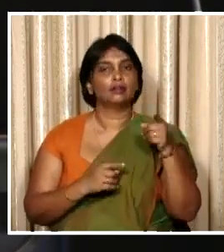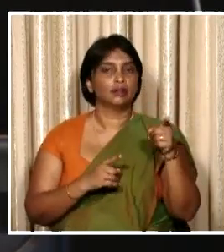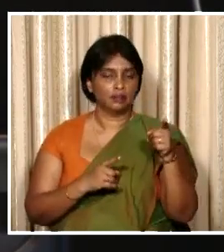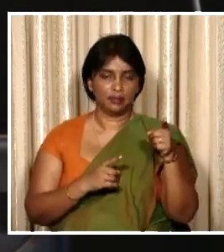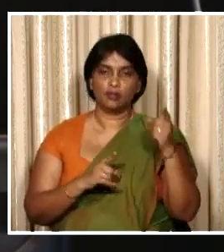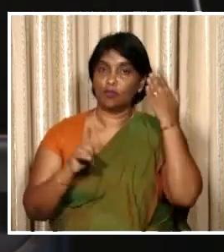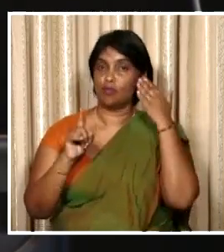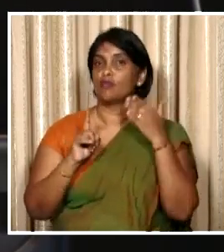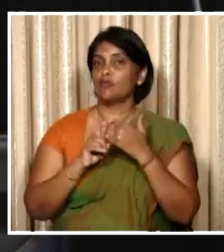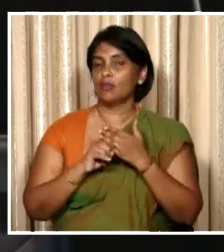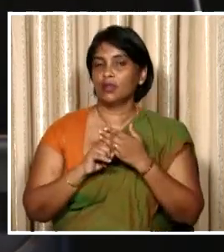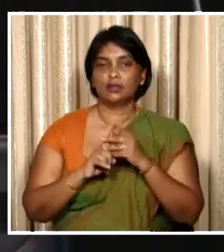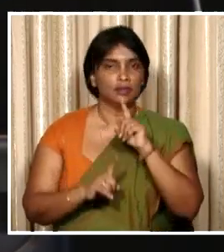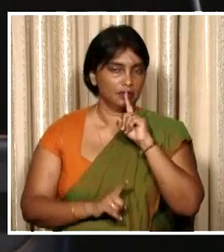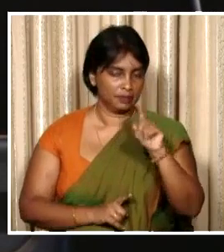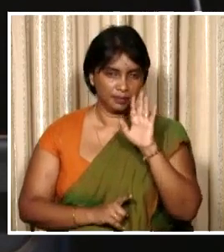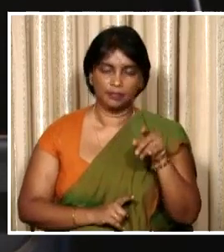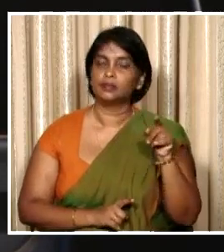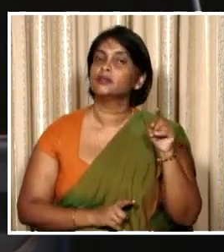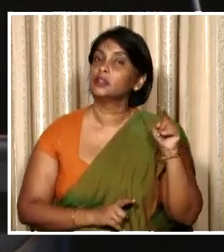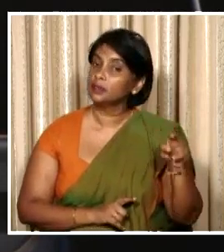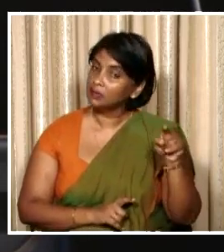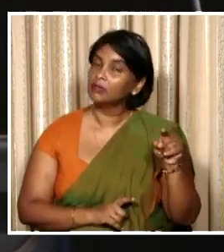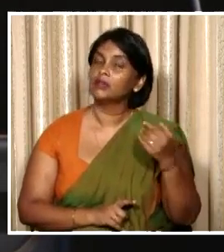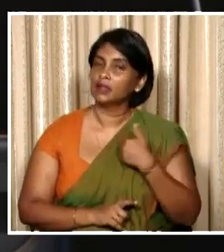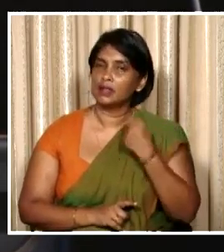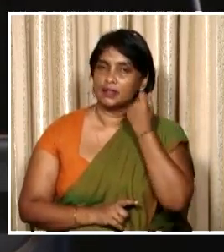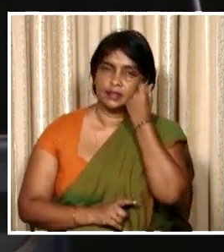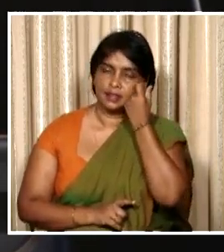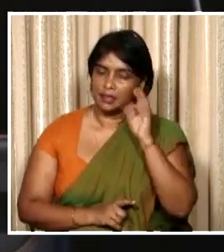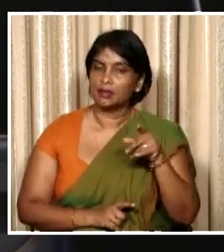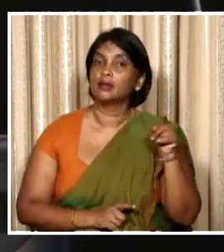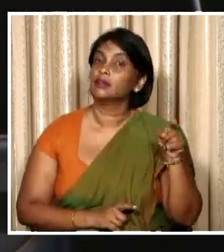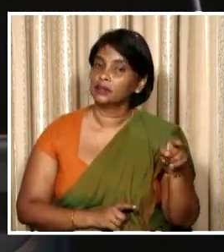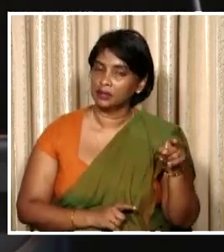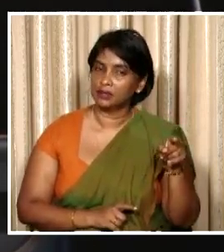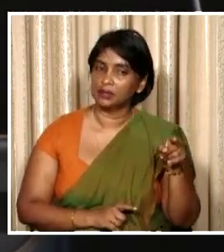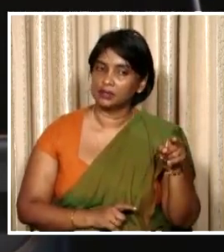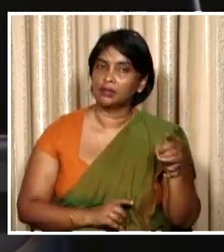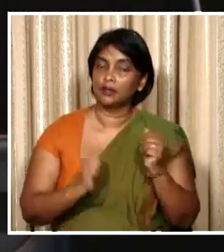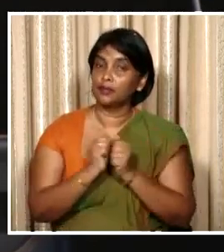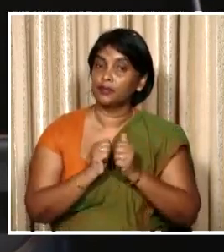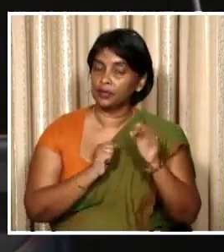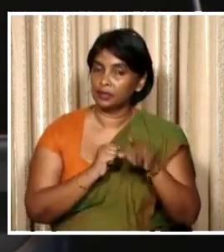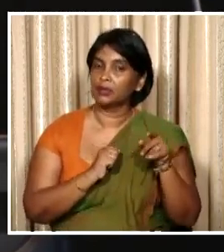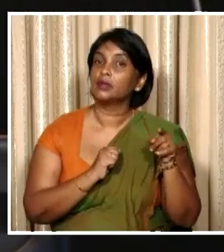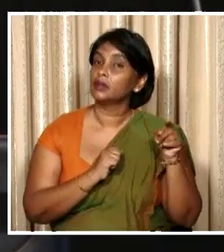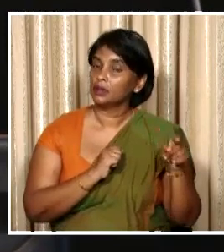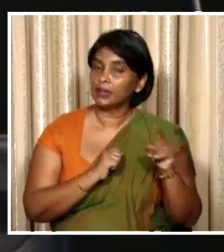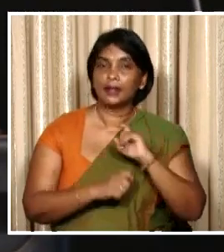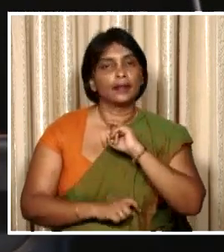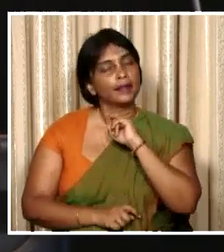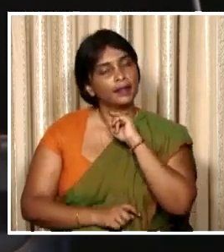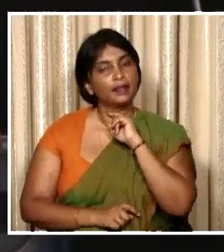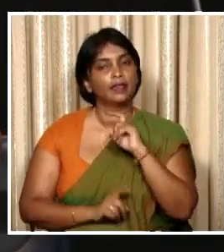එකට මේ පිළිබඳව දැනුවත් කිරීම කරන්න කියලා. නිසා එතනත් අපිට සැකයක් තියෙනවා මේ කටයුත්තදී ඕ